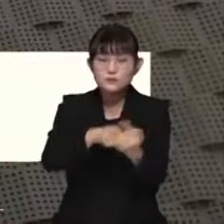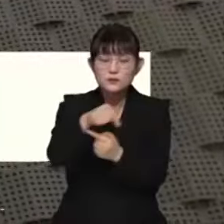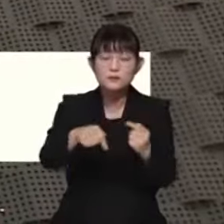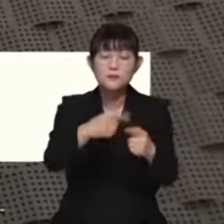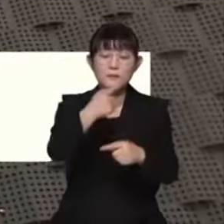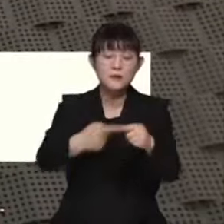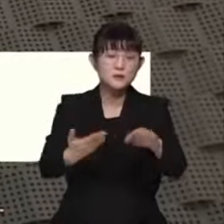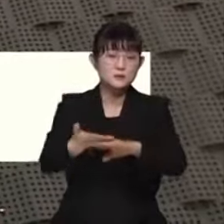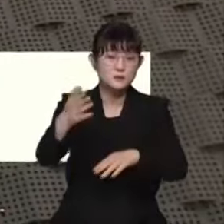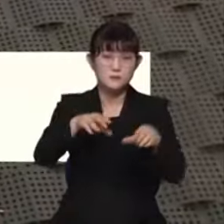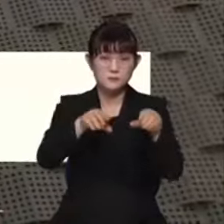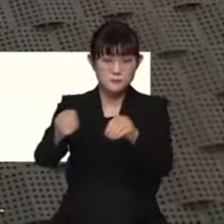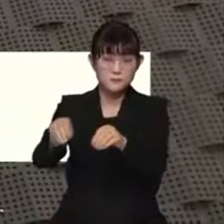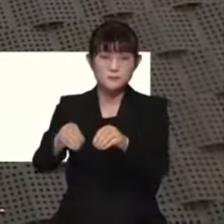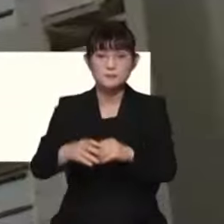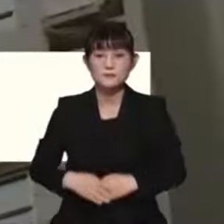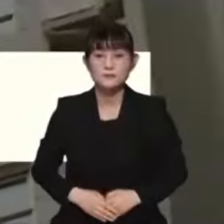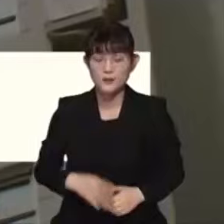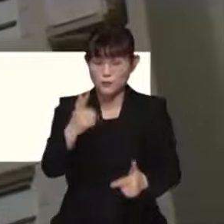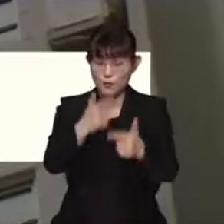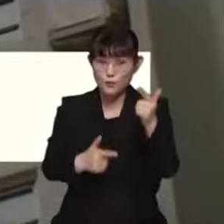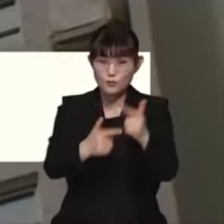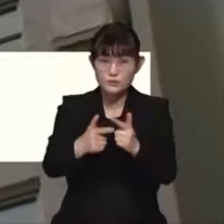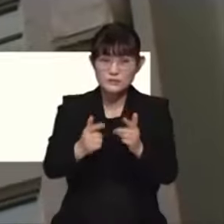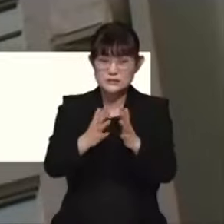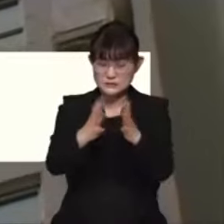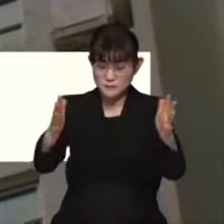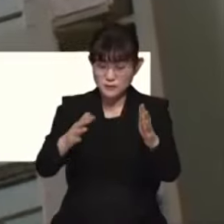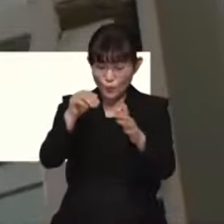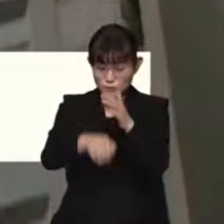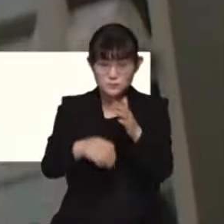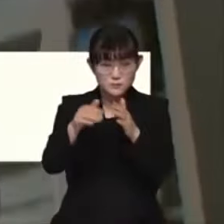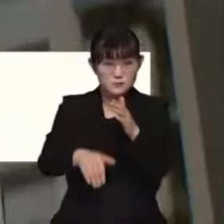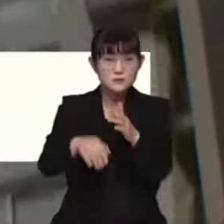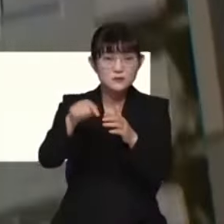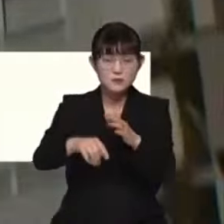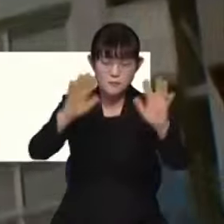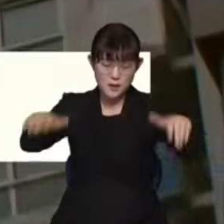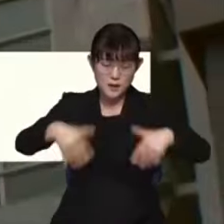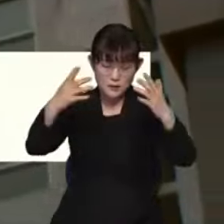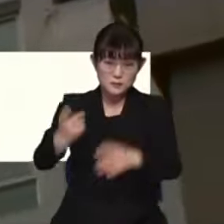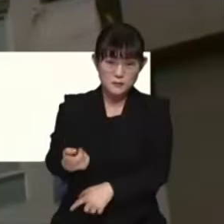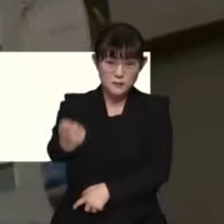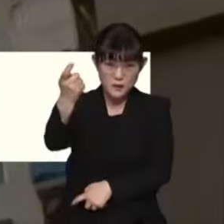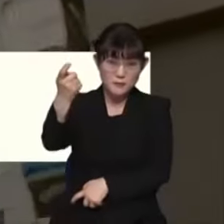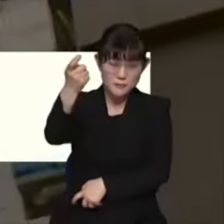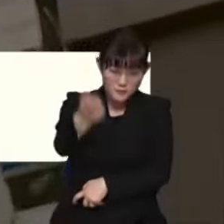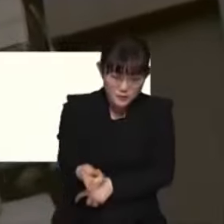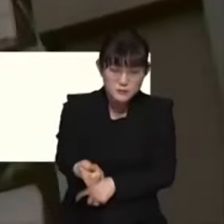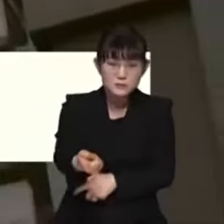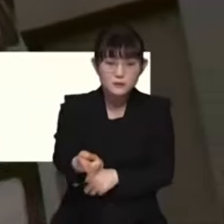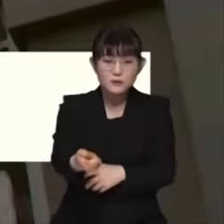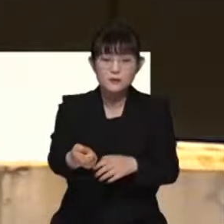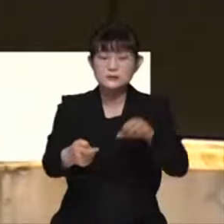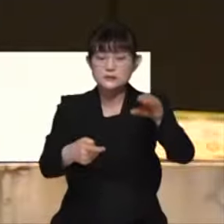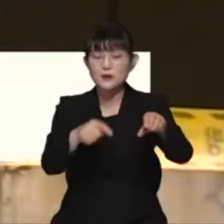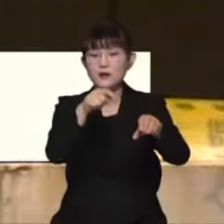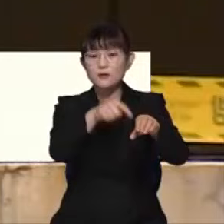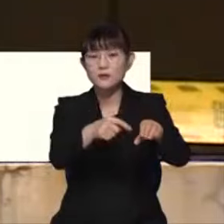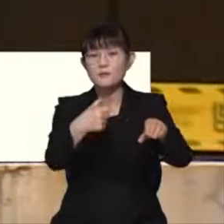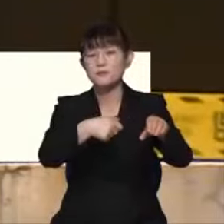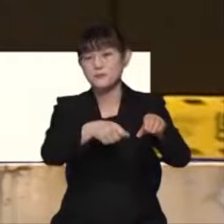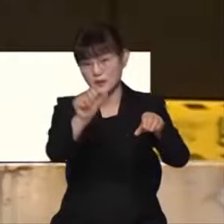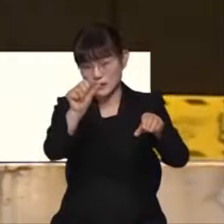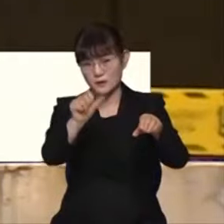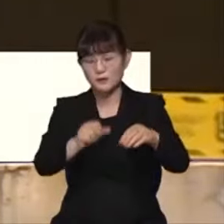여객선 운항도 절반 이상 통제됐습니다. 목포 신축아파트 공사장에서는 강풍에 타워크레인이 휘어져 구조물이 지상으로 추락해 주차